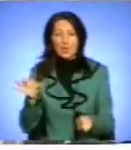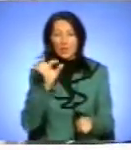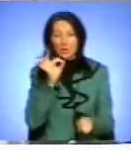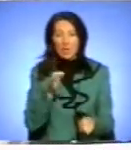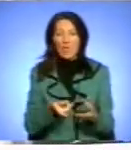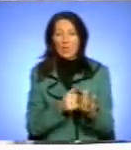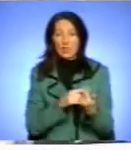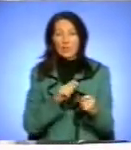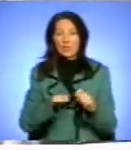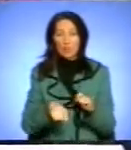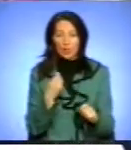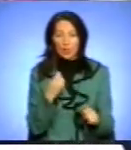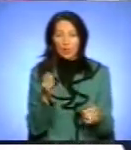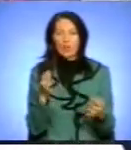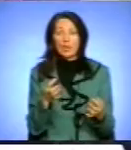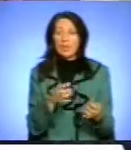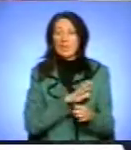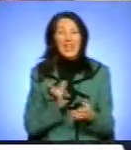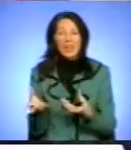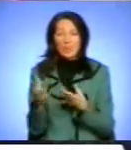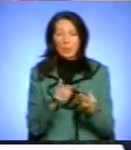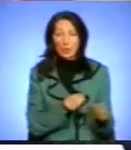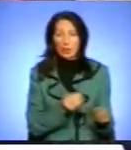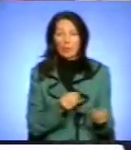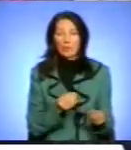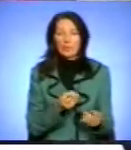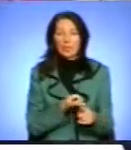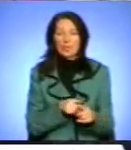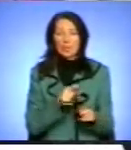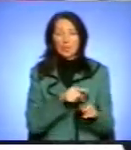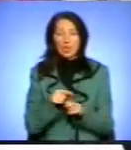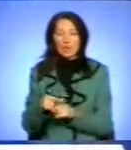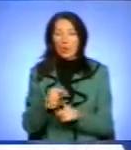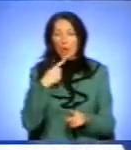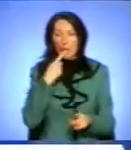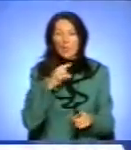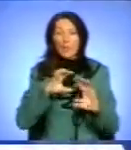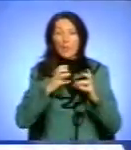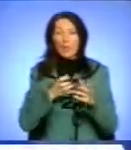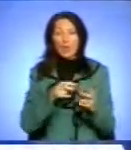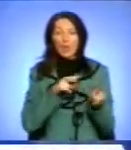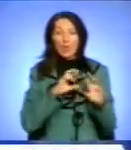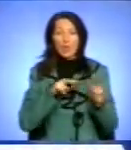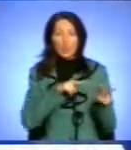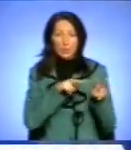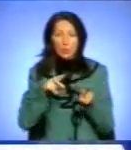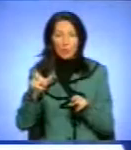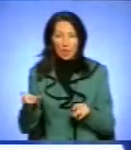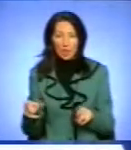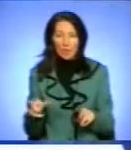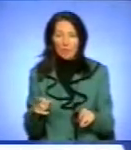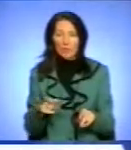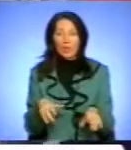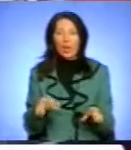порушень на легітимність волевиявлення не вплинула. Про це, за словами прем'єра, свідчать і міжнародні спостерігачі. Останнім голова уряду разом із вітчизняним